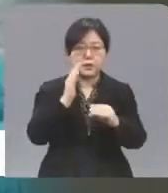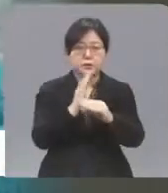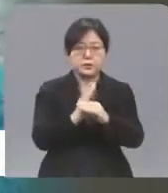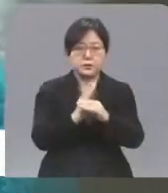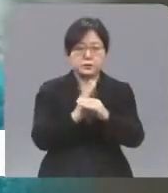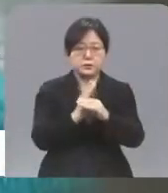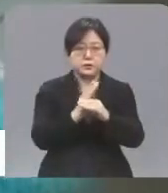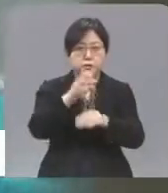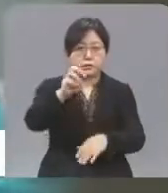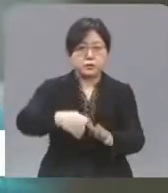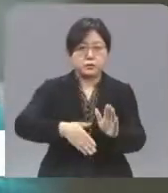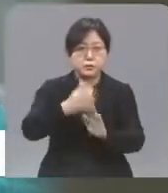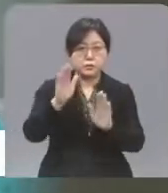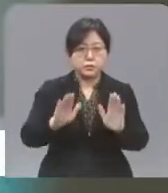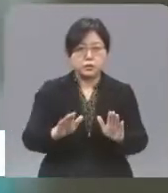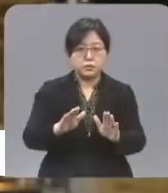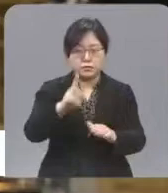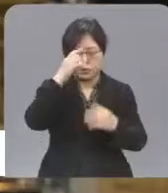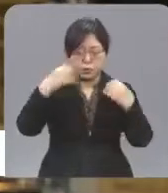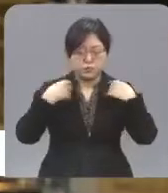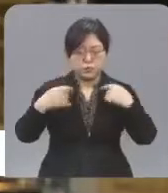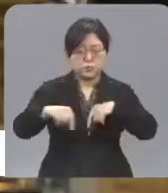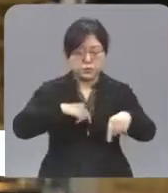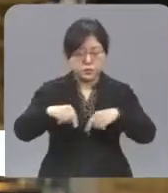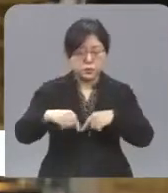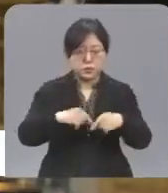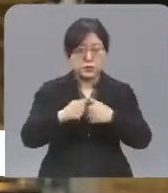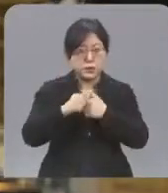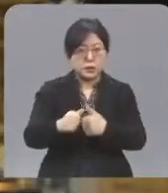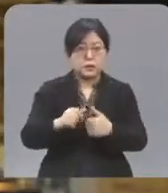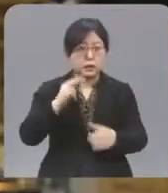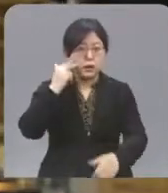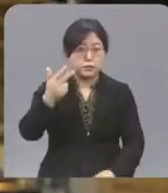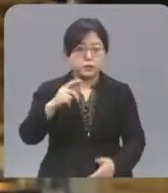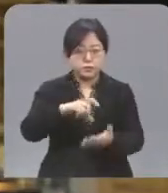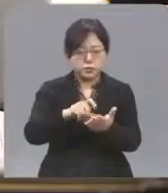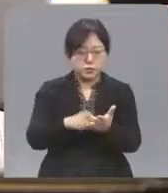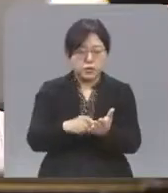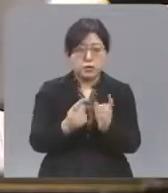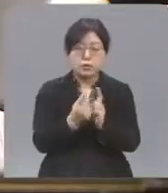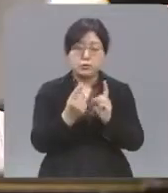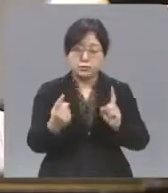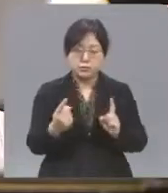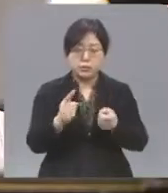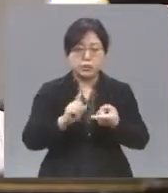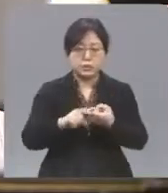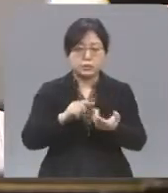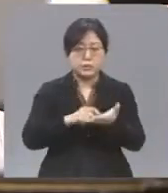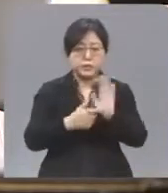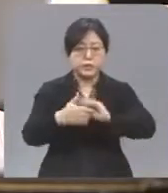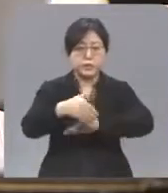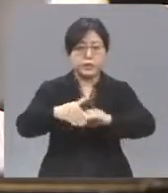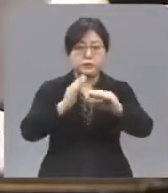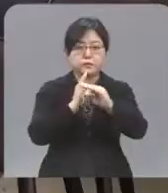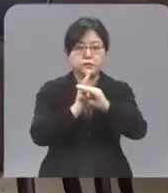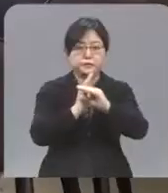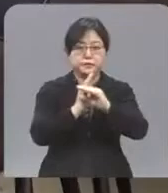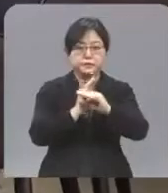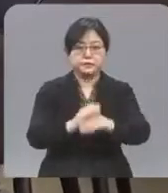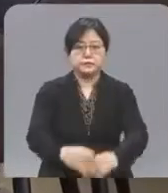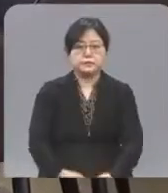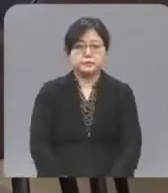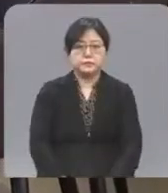가운데 광주시도 오늘 정부 정책에 맞춰 다음 주부터 적용할 거리두기 조정안을 발표할 예정입니다. KBS